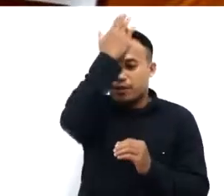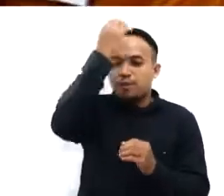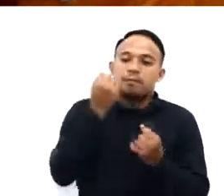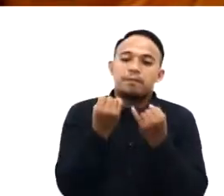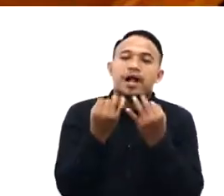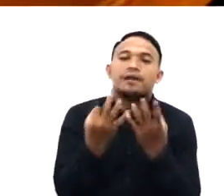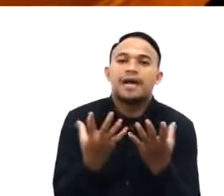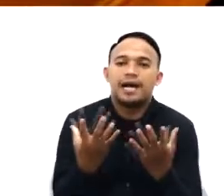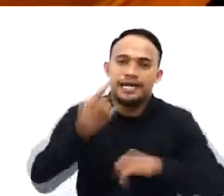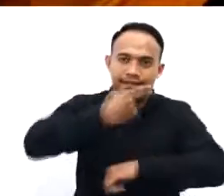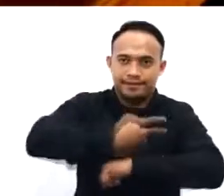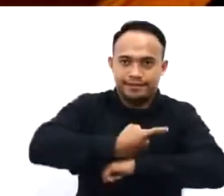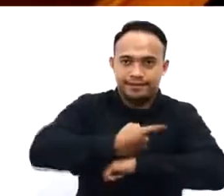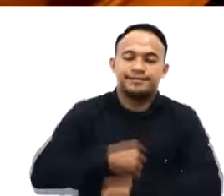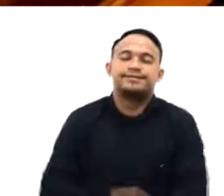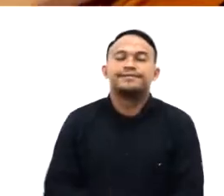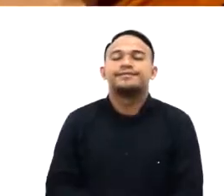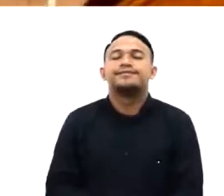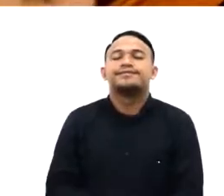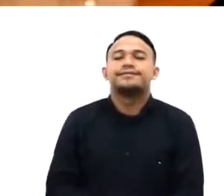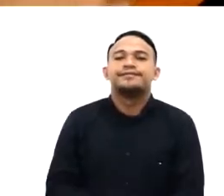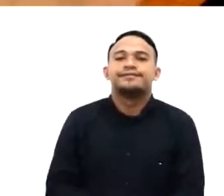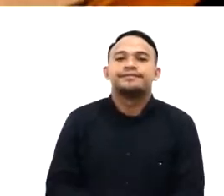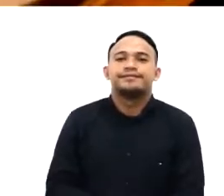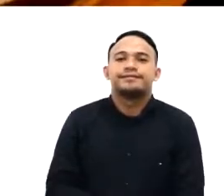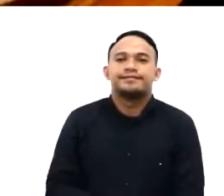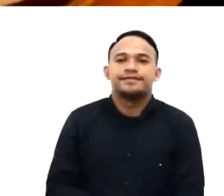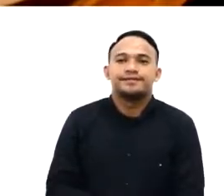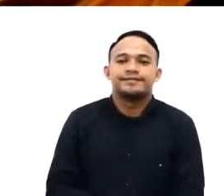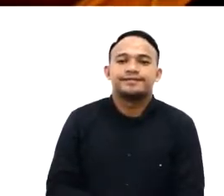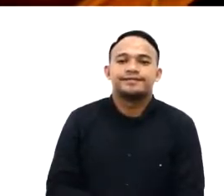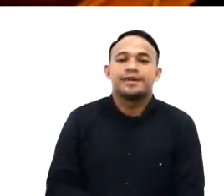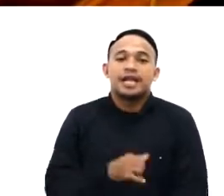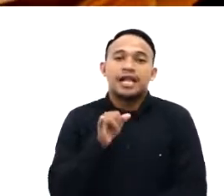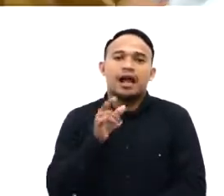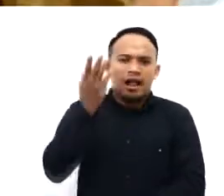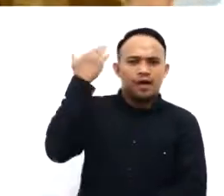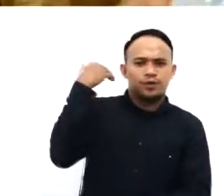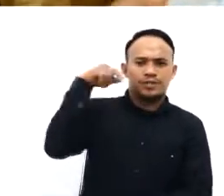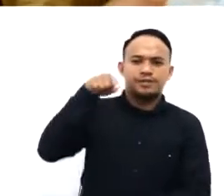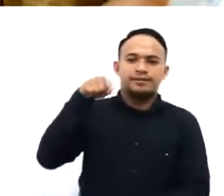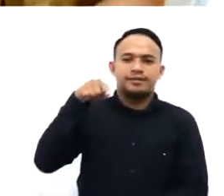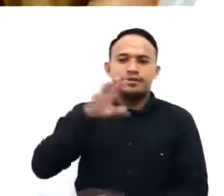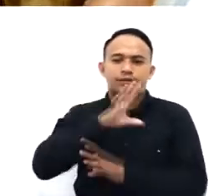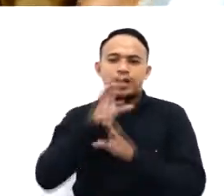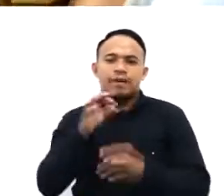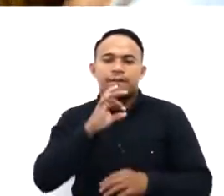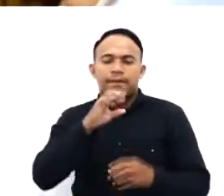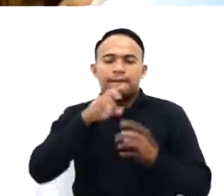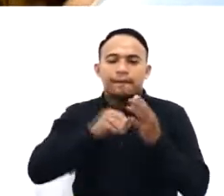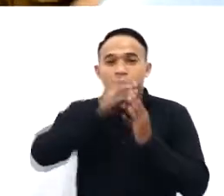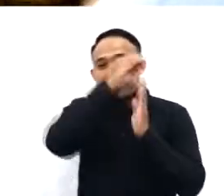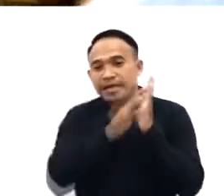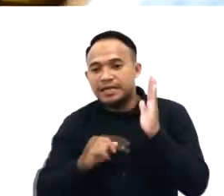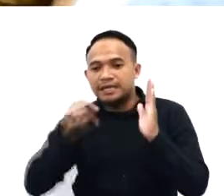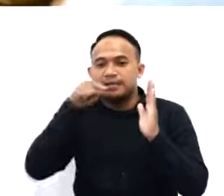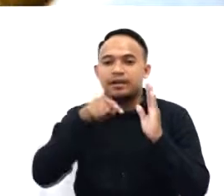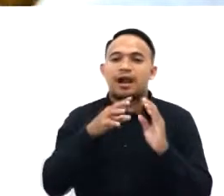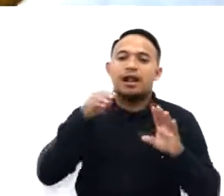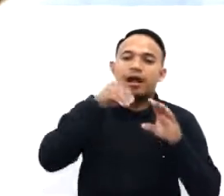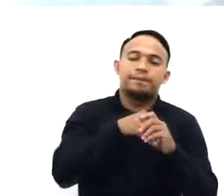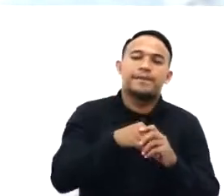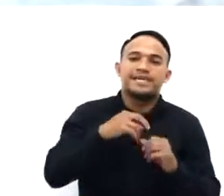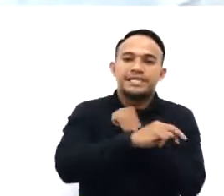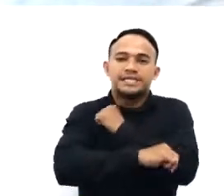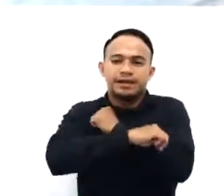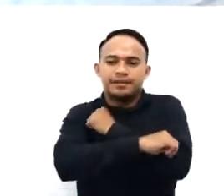Berdasarkan peninjauan, kurang lebih ada 250 orang ASN yang berhasil divaksin dosis 2 di